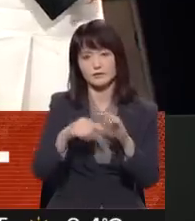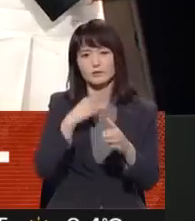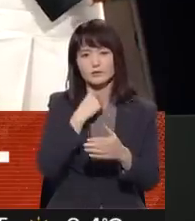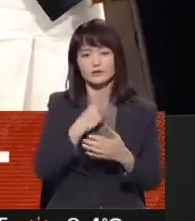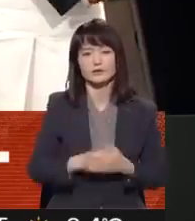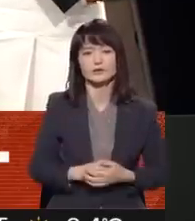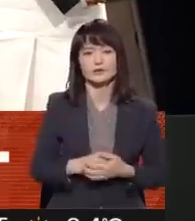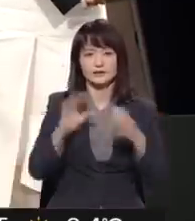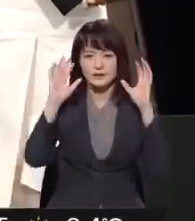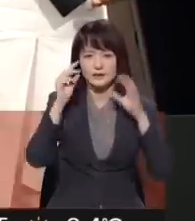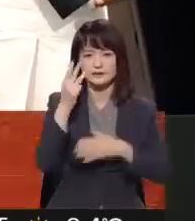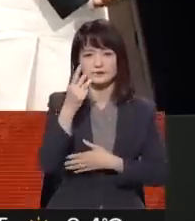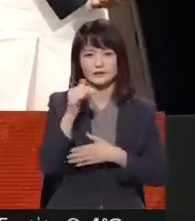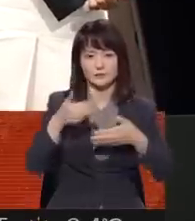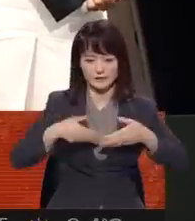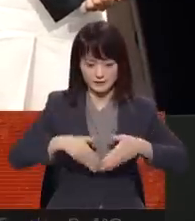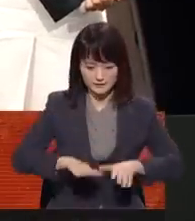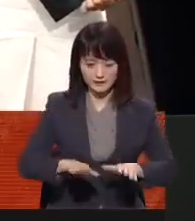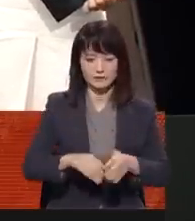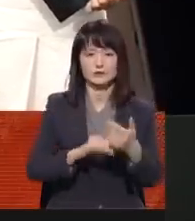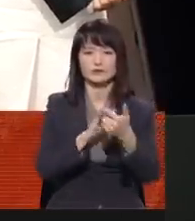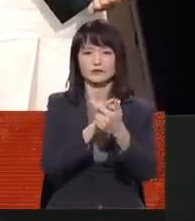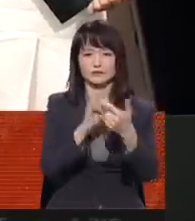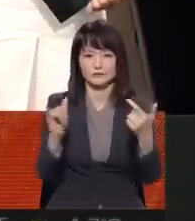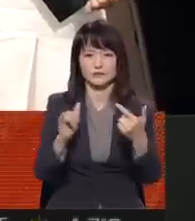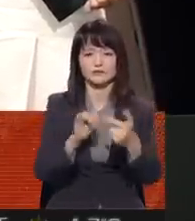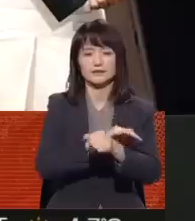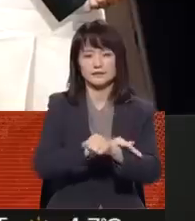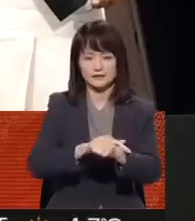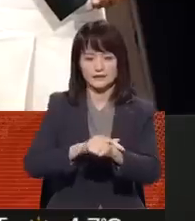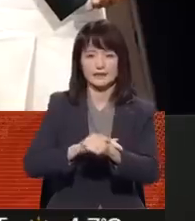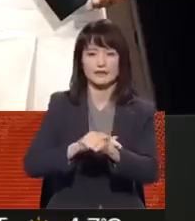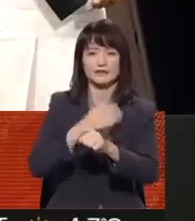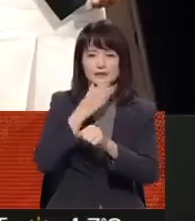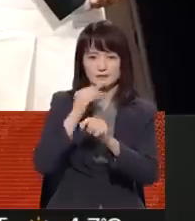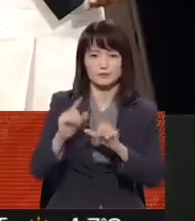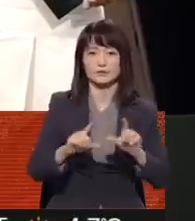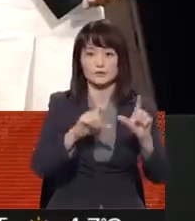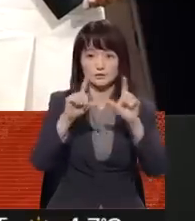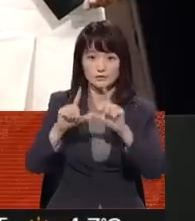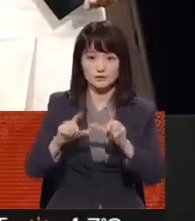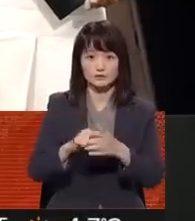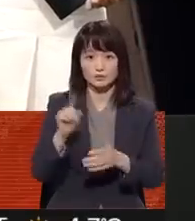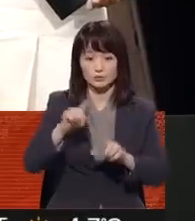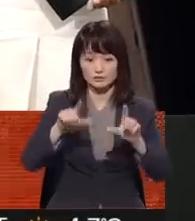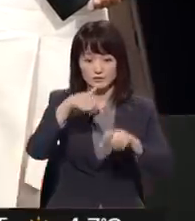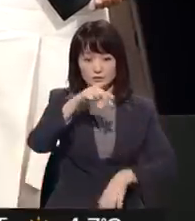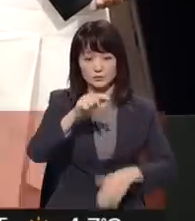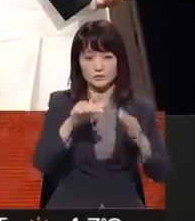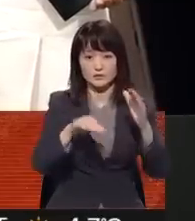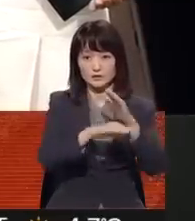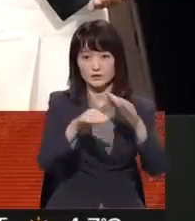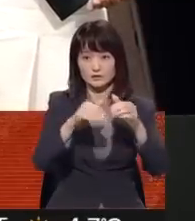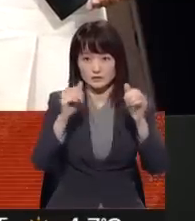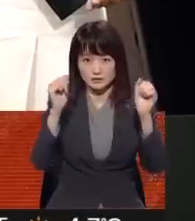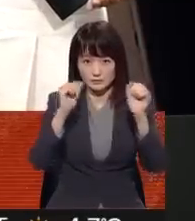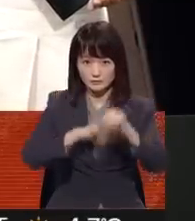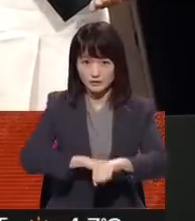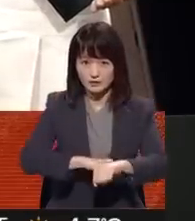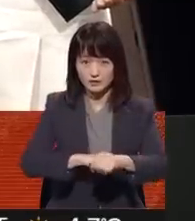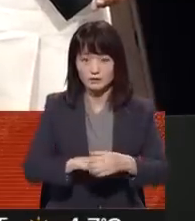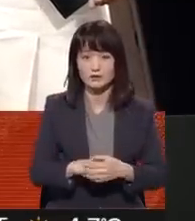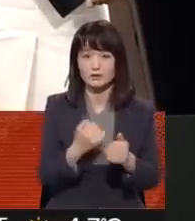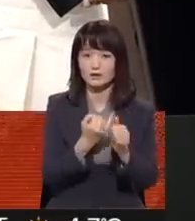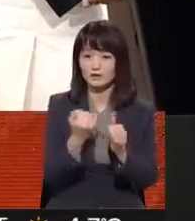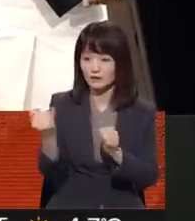더 낳고 6가족이 도란도란 살던 어느 날 전시의 가정은 산산조각이 나고 마는데요 바로